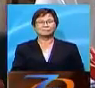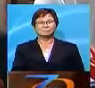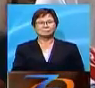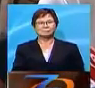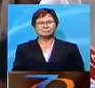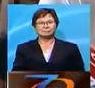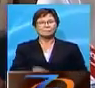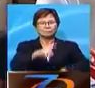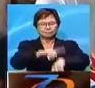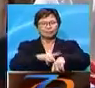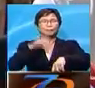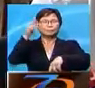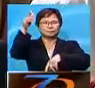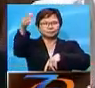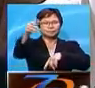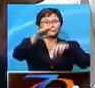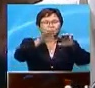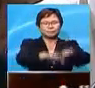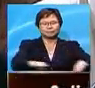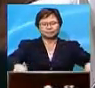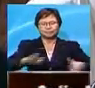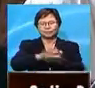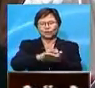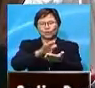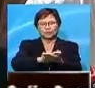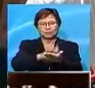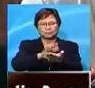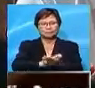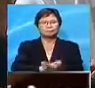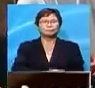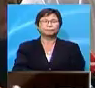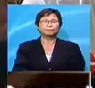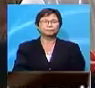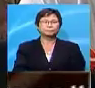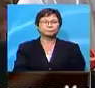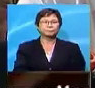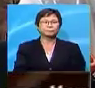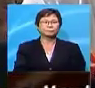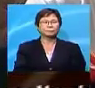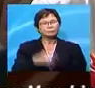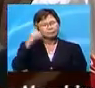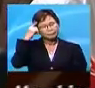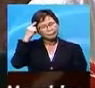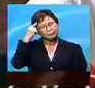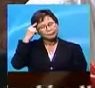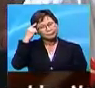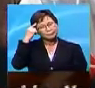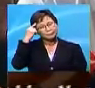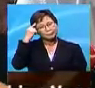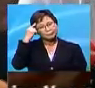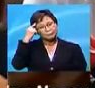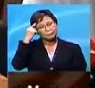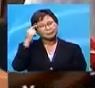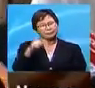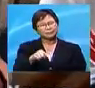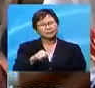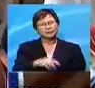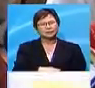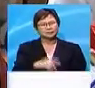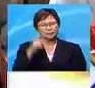untuk masa depan kanak-kanak sekolah ini mengambil kira keadaan yang